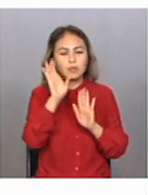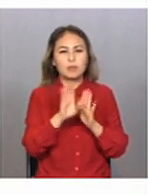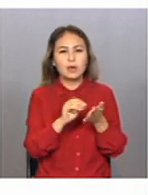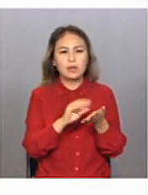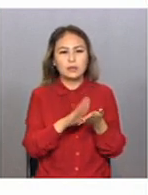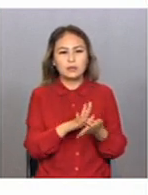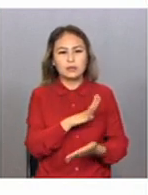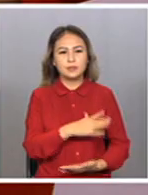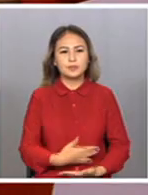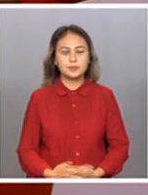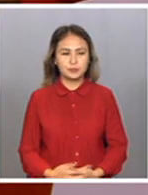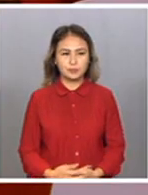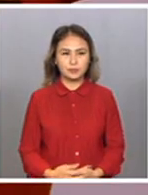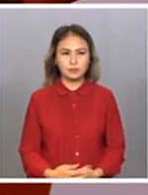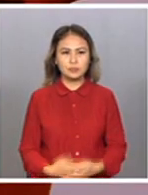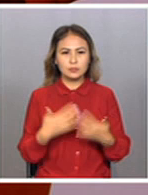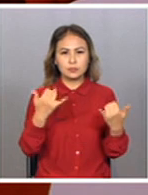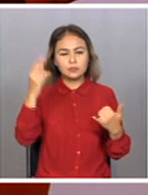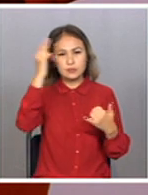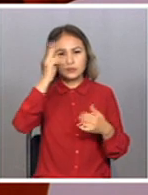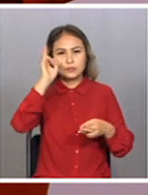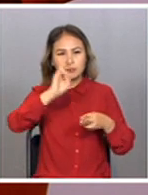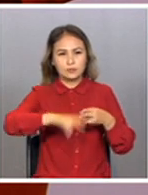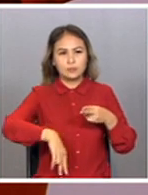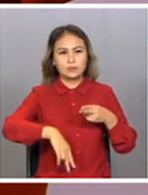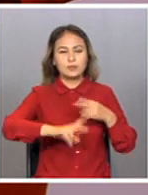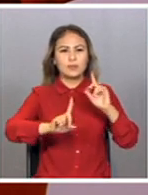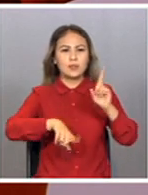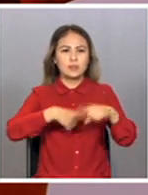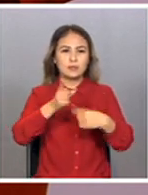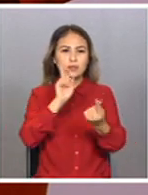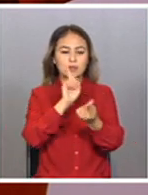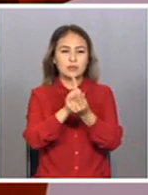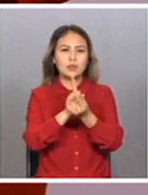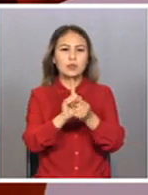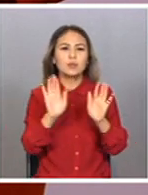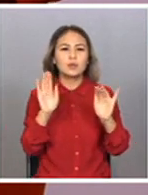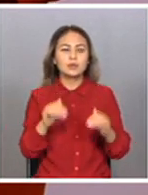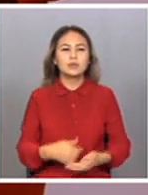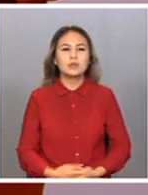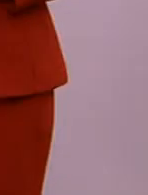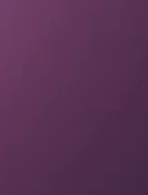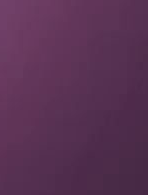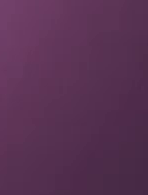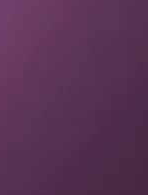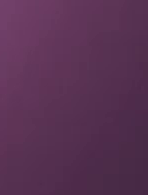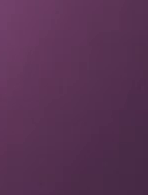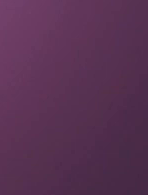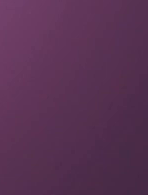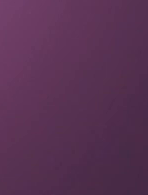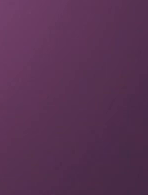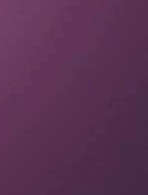отырып бағаладыңдар. Бүгінгі сабағымыз аяқталды, келесі кездескенше сау болыңдар, балалар.